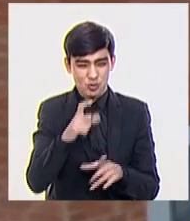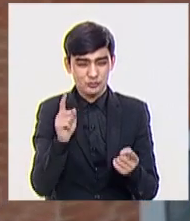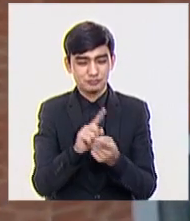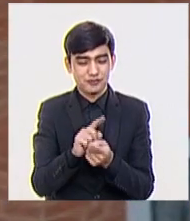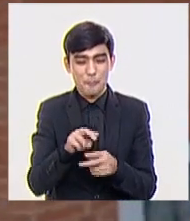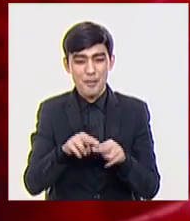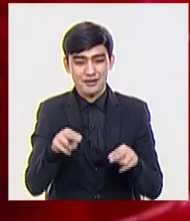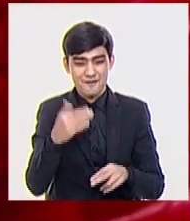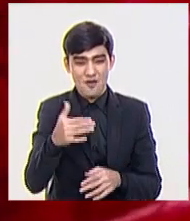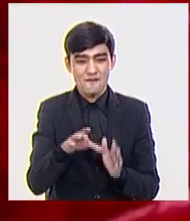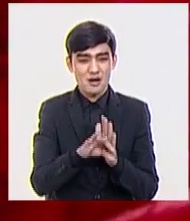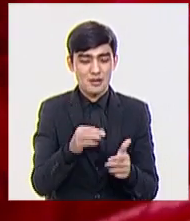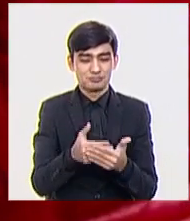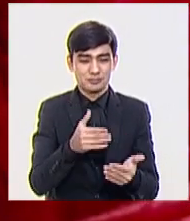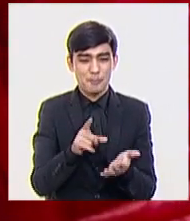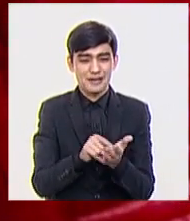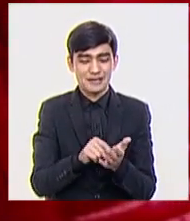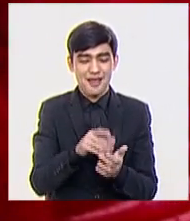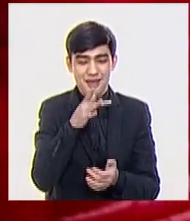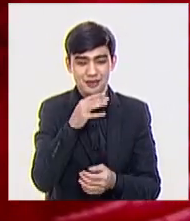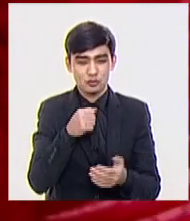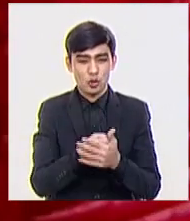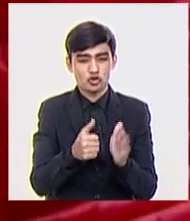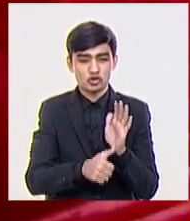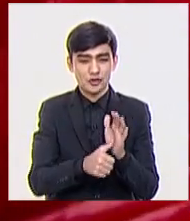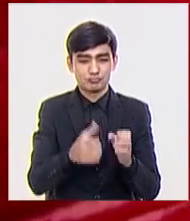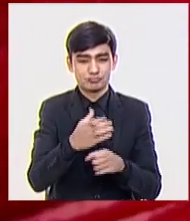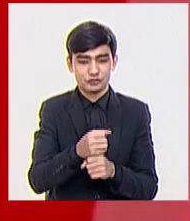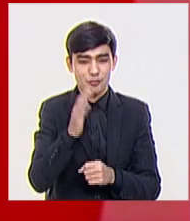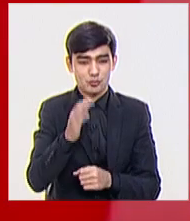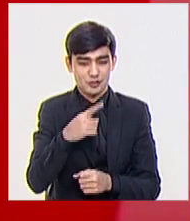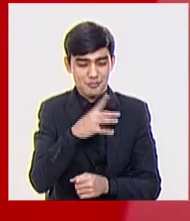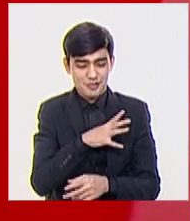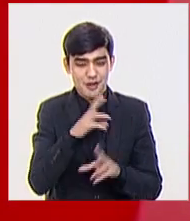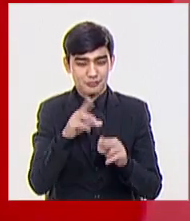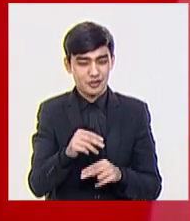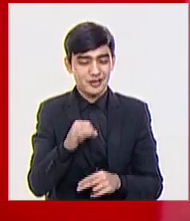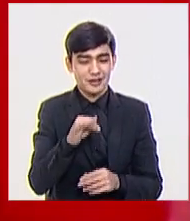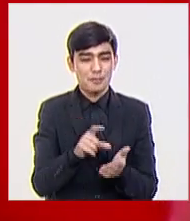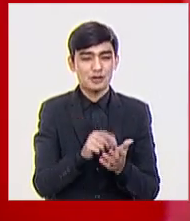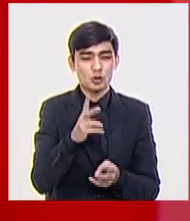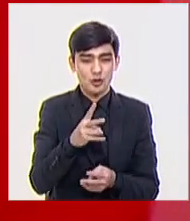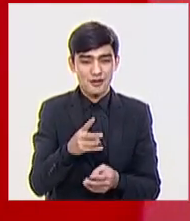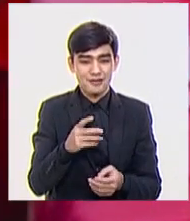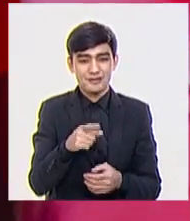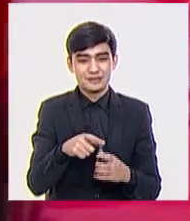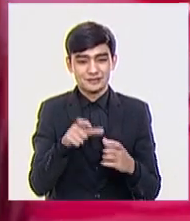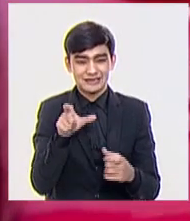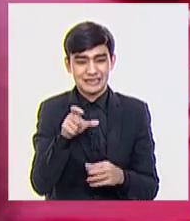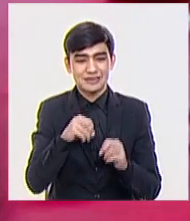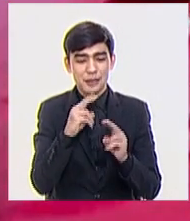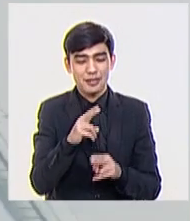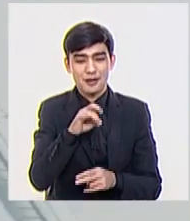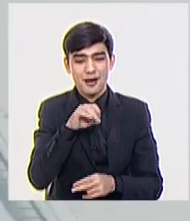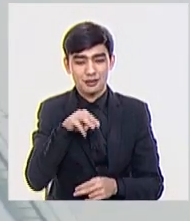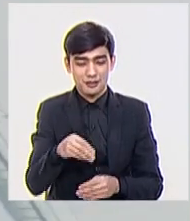сайлауалды бағдарламаларында зейнет жасын 60-қа дейін азайту барын айтып, көпке үміт сыйлады. Тіпті зейнеткерлер үшін бірыңғай әлеуметтік карталар енгізуде